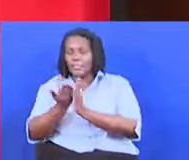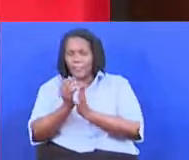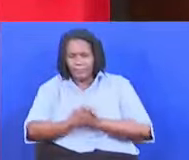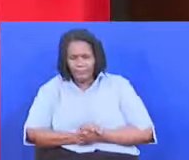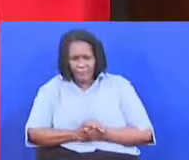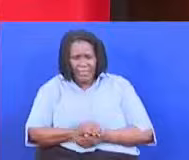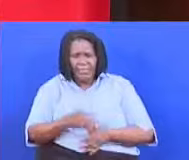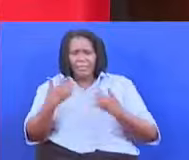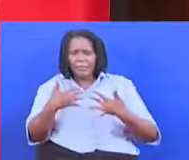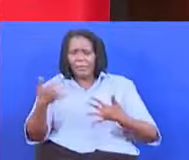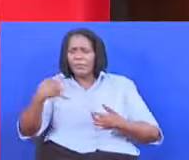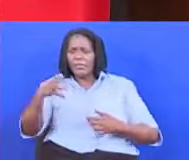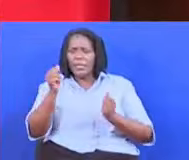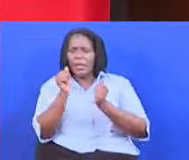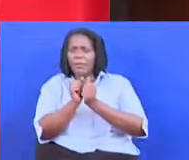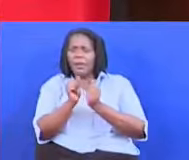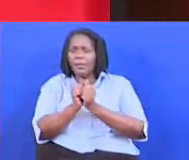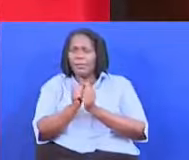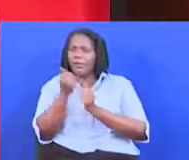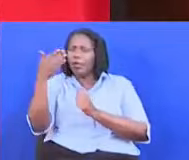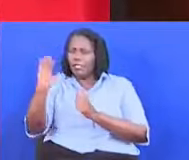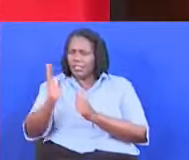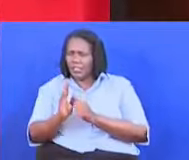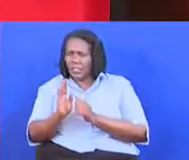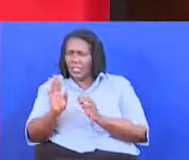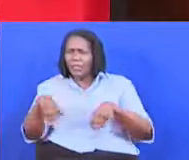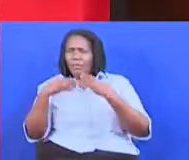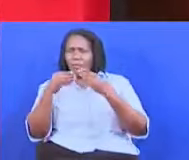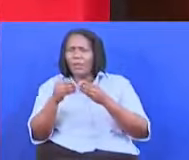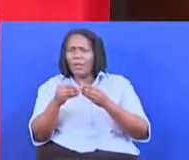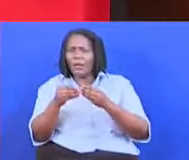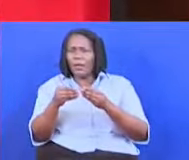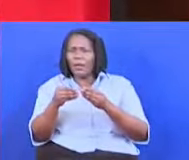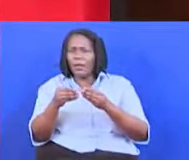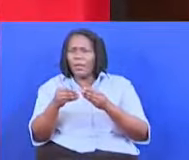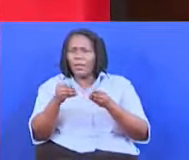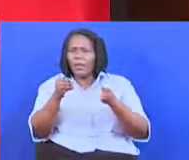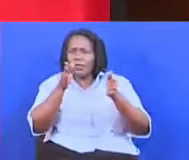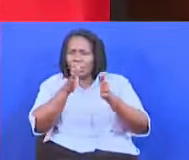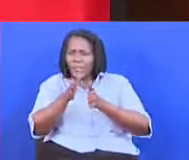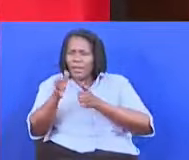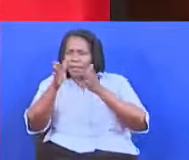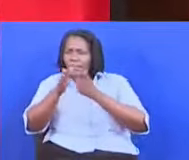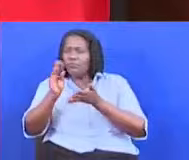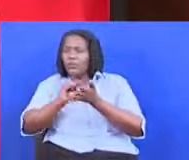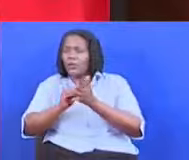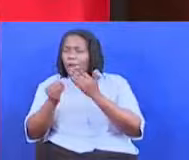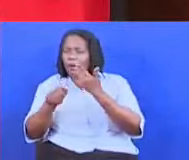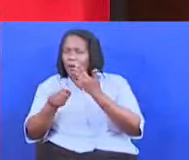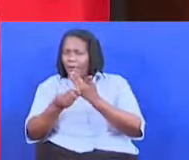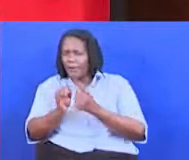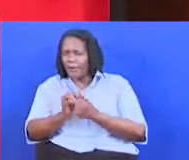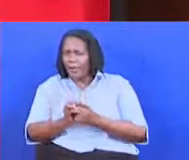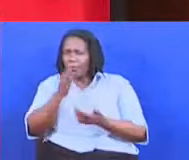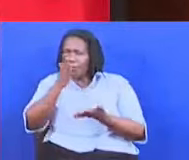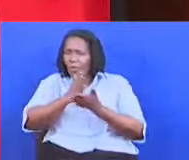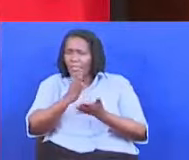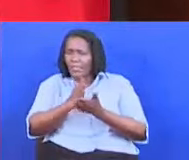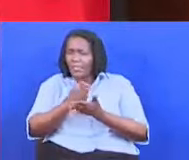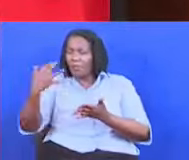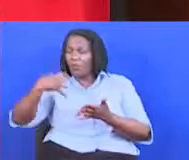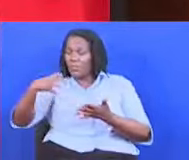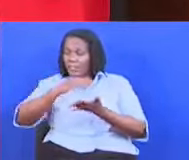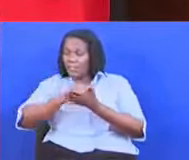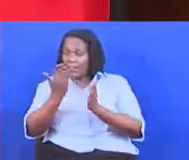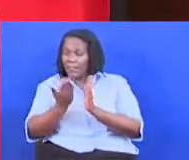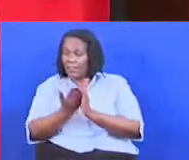Wizara ya Mambo ya Nje imeweka utaratibu gani kuhakikisha wizara hizi za kisekta zinaweka kipaumbele pia katika